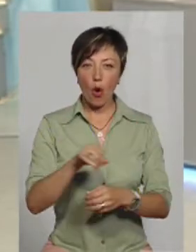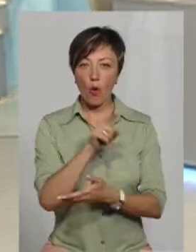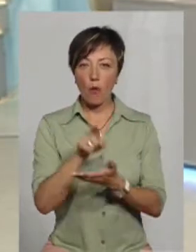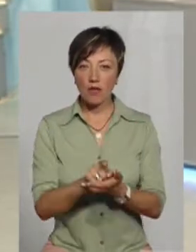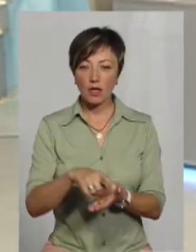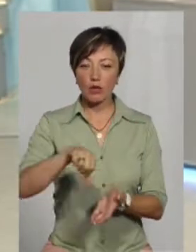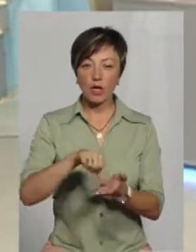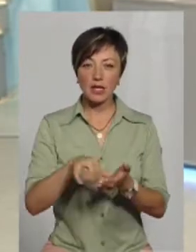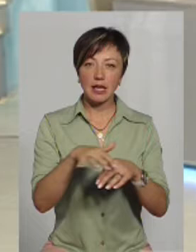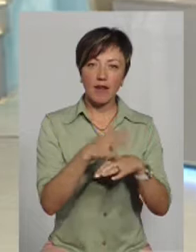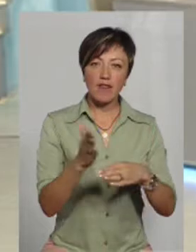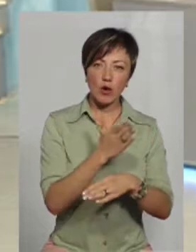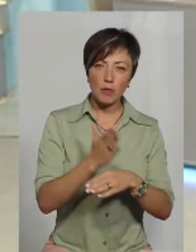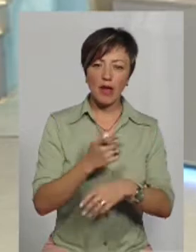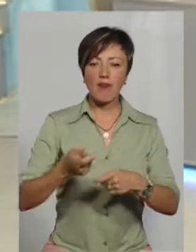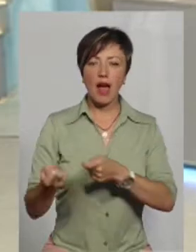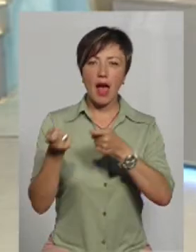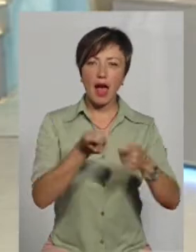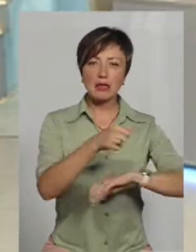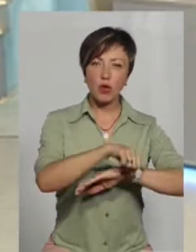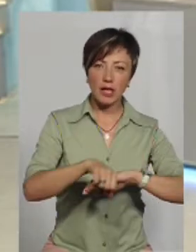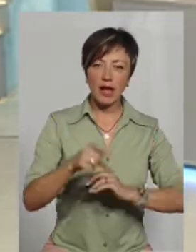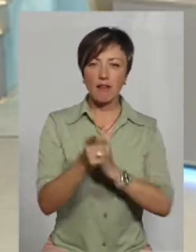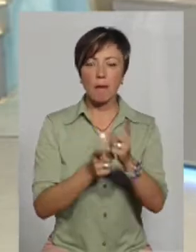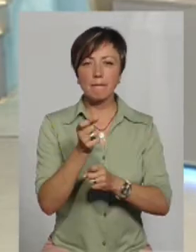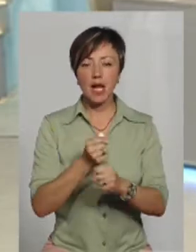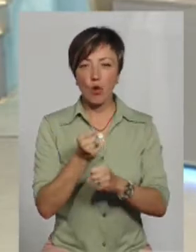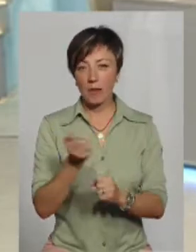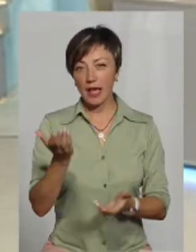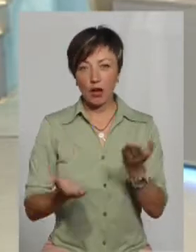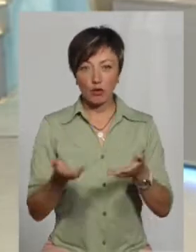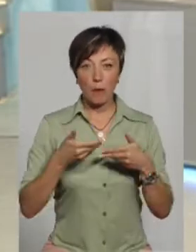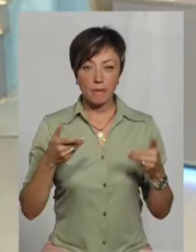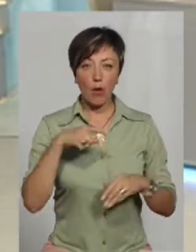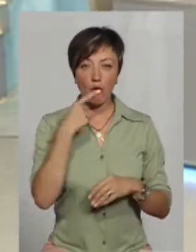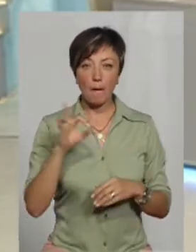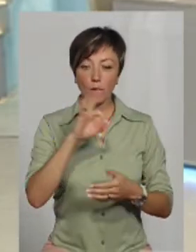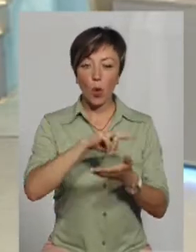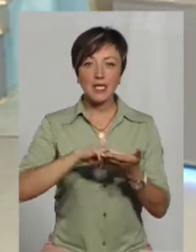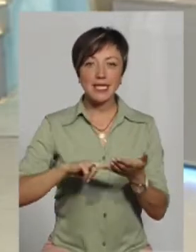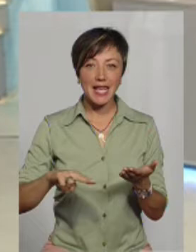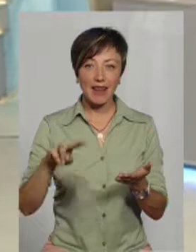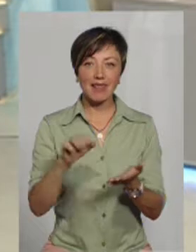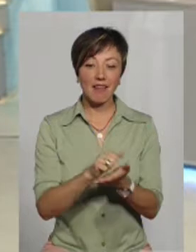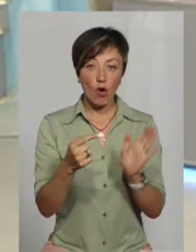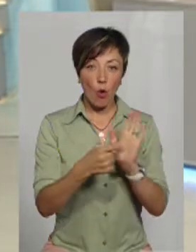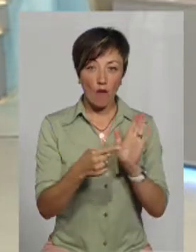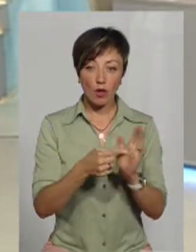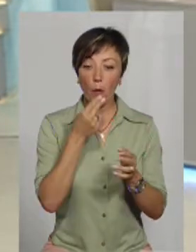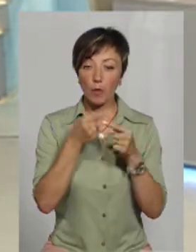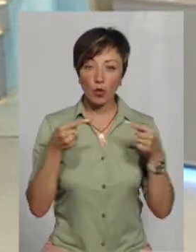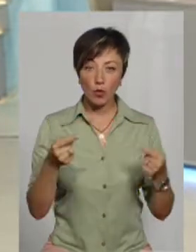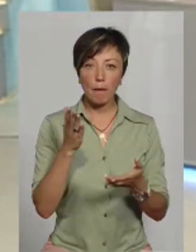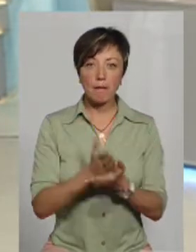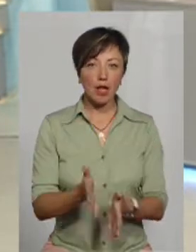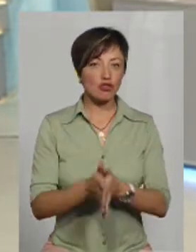ринку, виробників продукції, експортерів, переробників. Якщо ми говоримо про сертифіковану продукцію, то вона